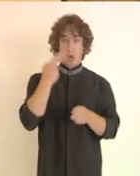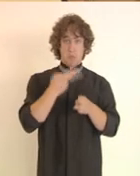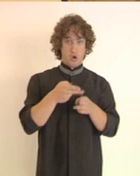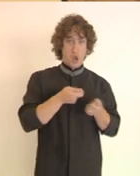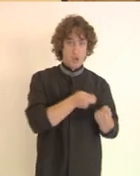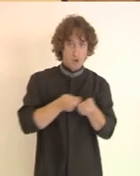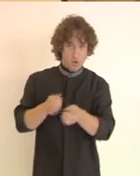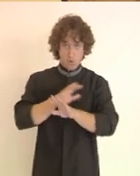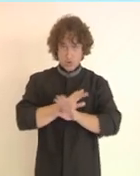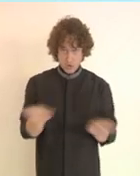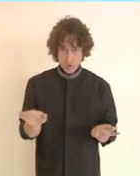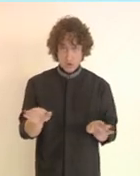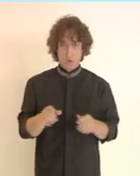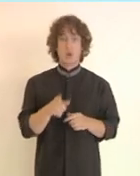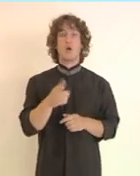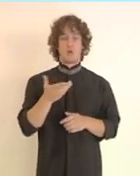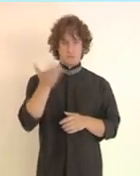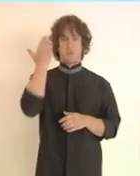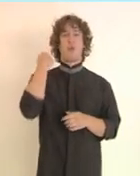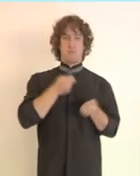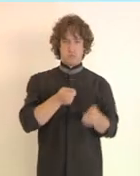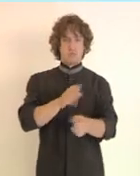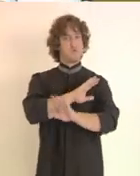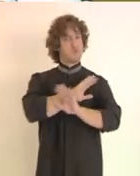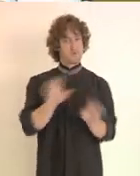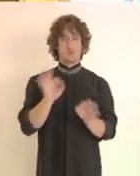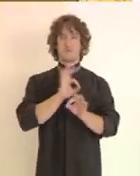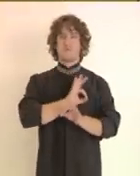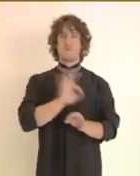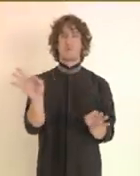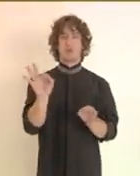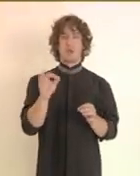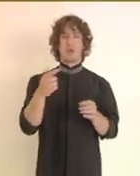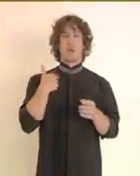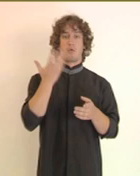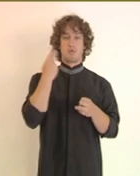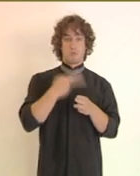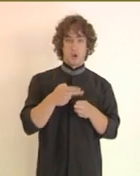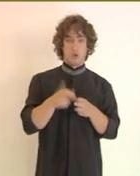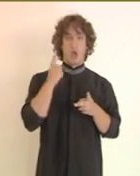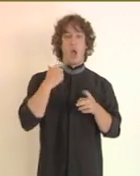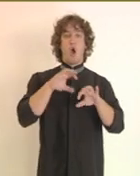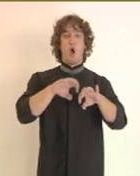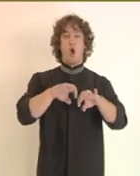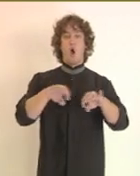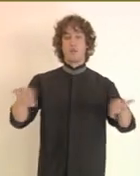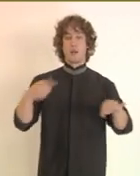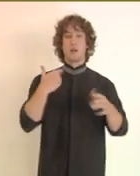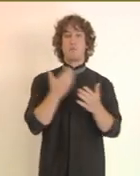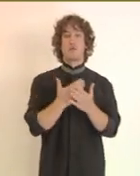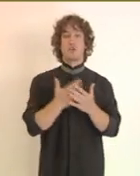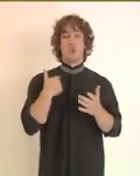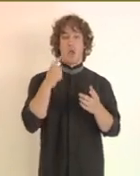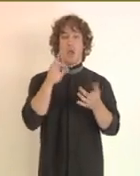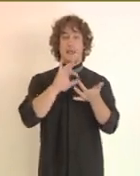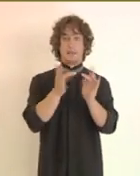si urobil? Urobil, a ešte aký. Na internete som sa dočítal, že pravé